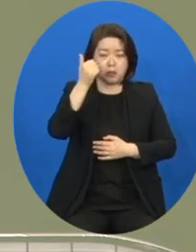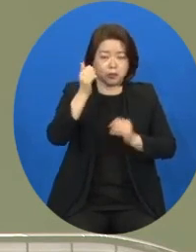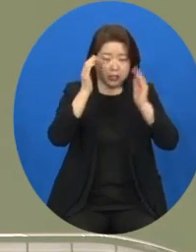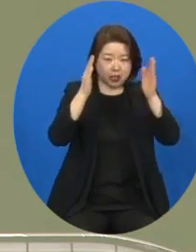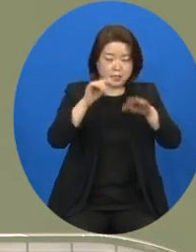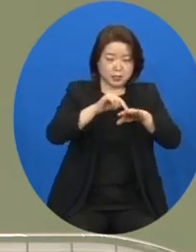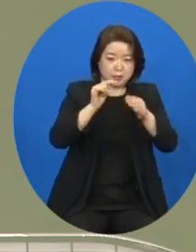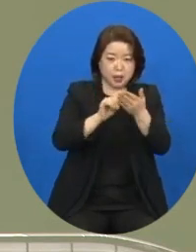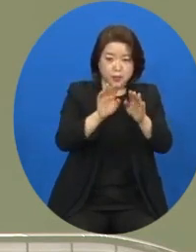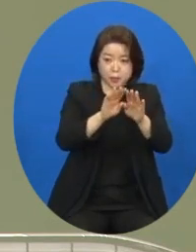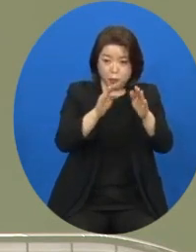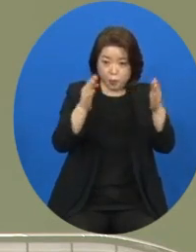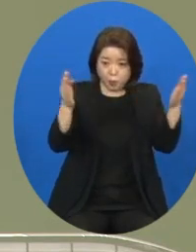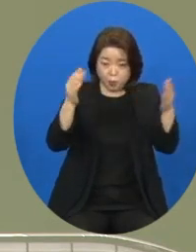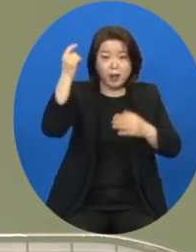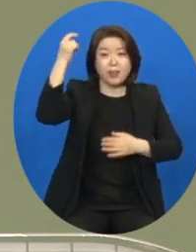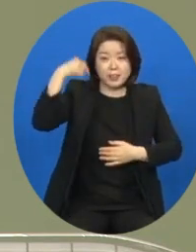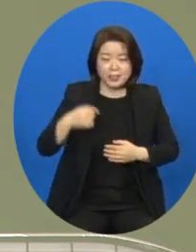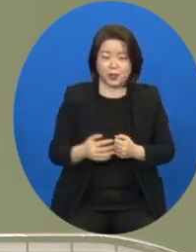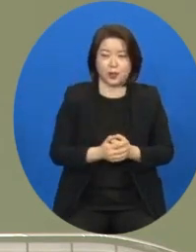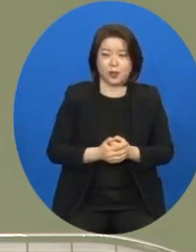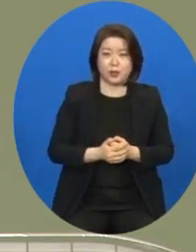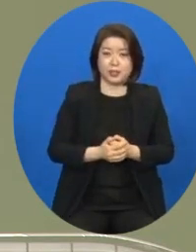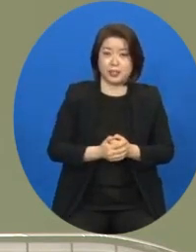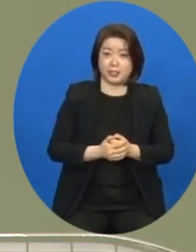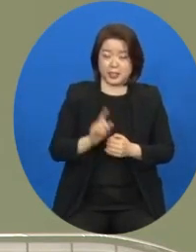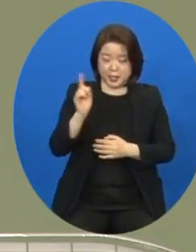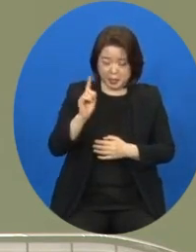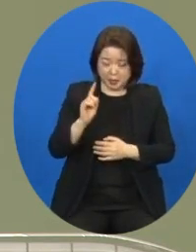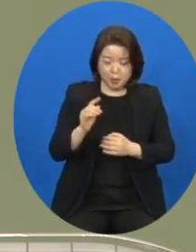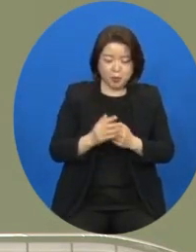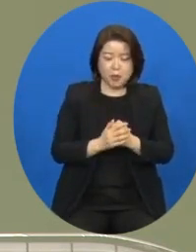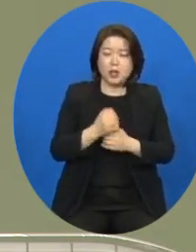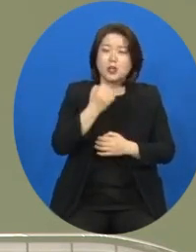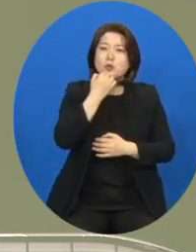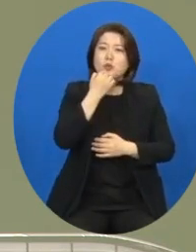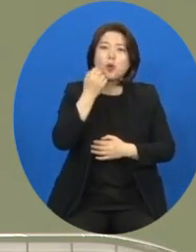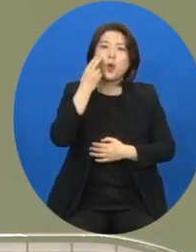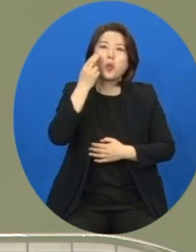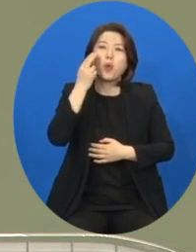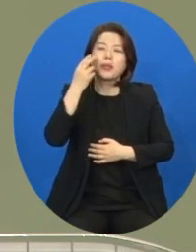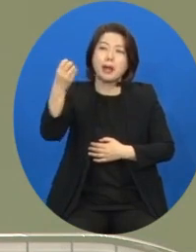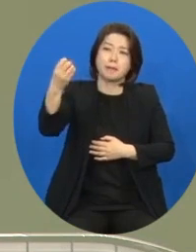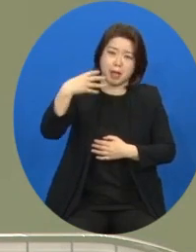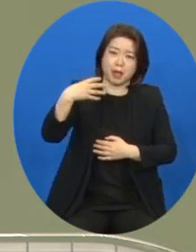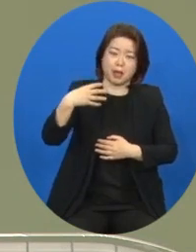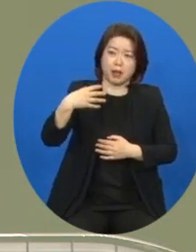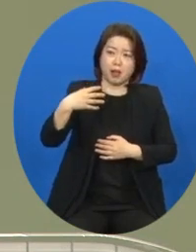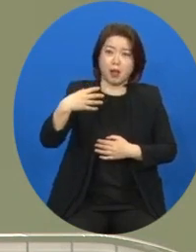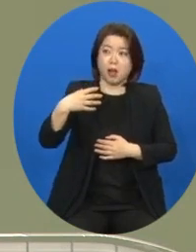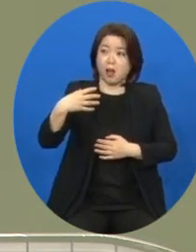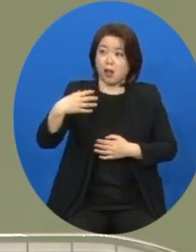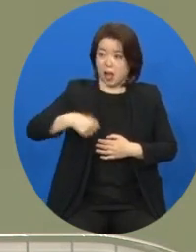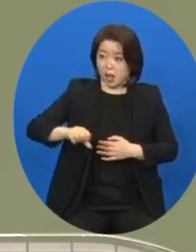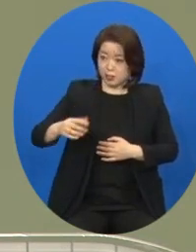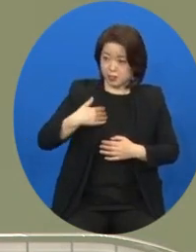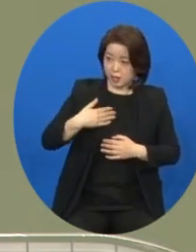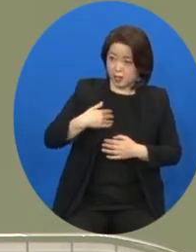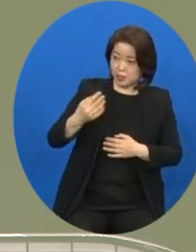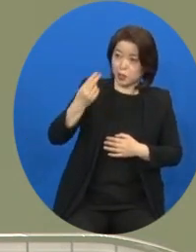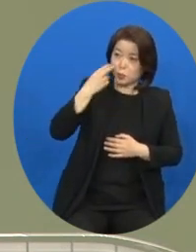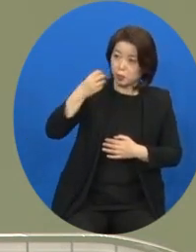느꼈는데 한 번은 아주 우스갯소리를 하더래. 얼마나 감사한지. 이제는